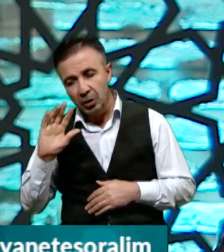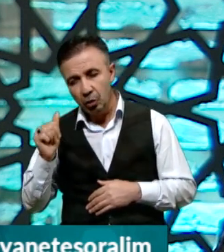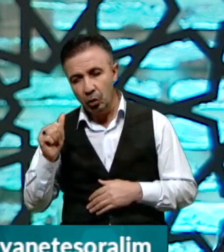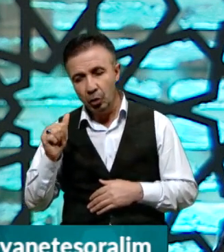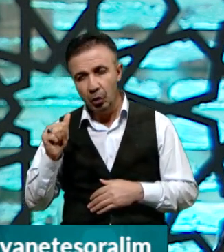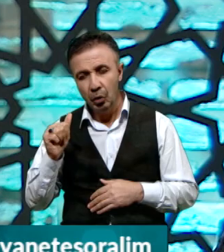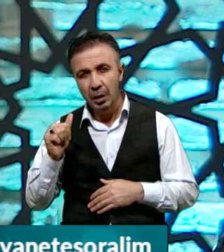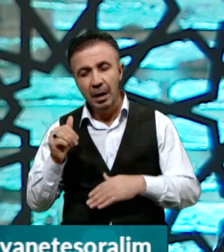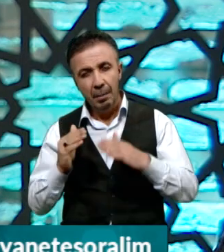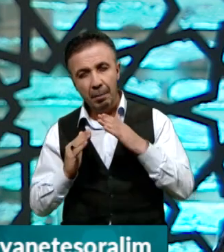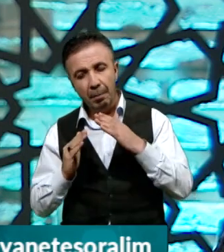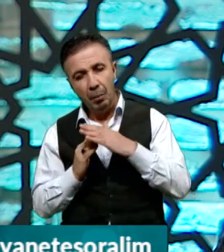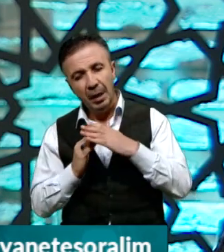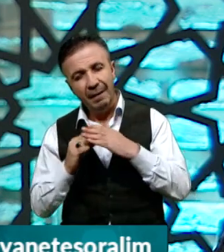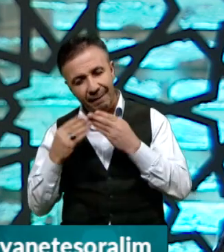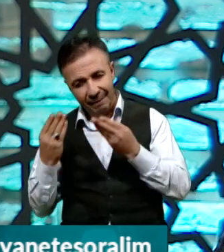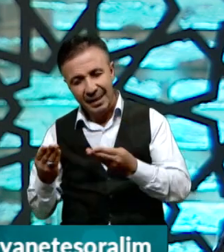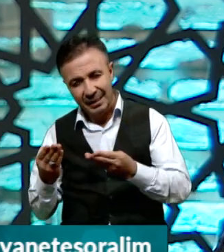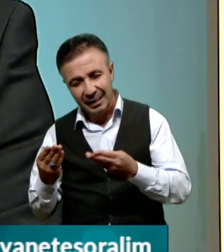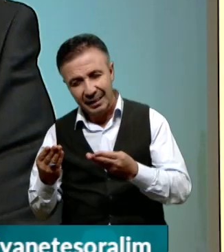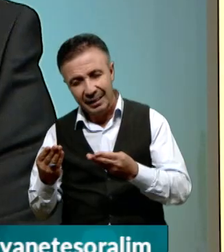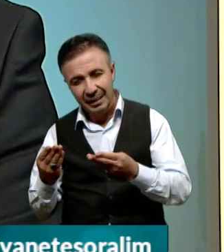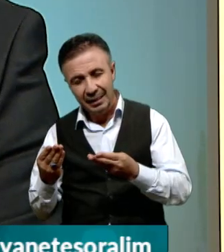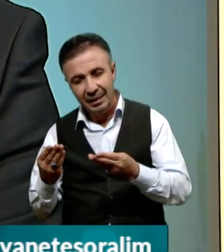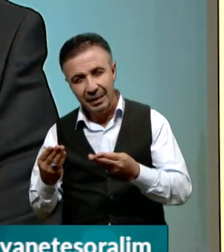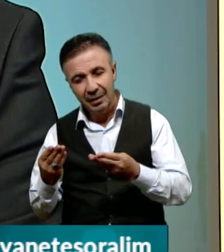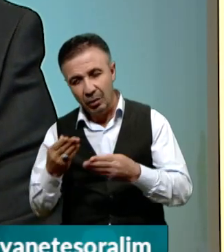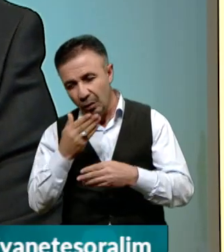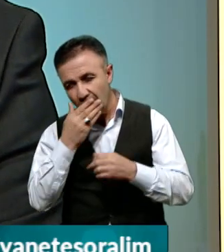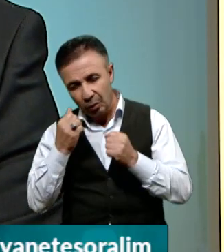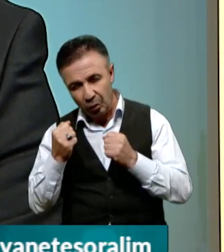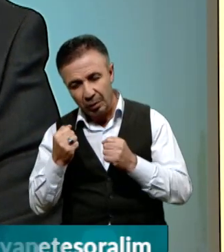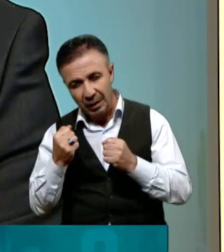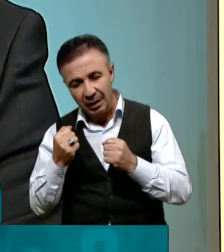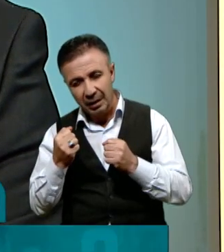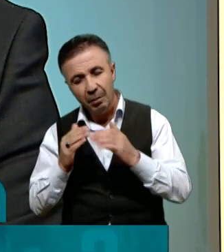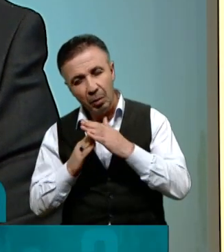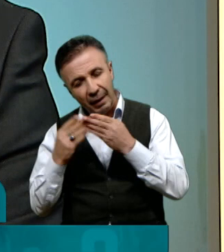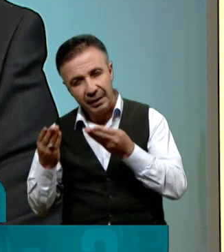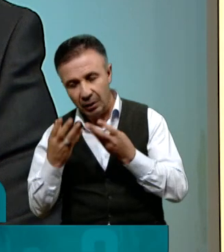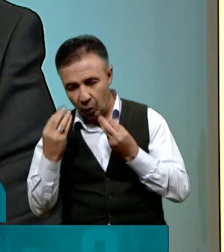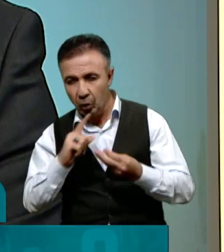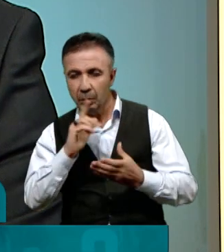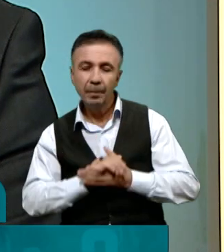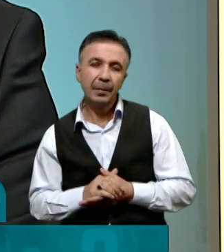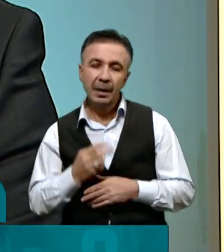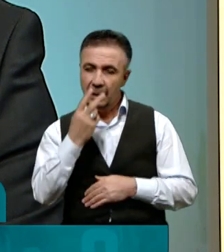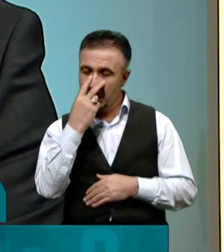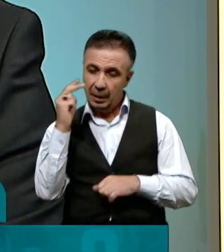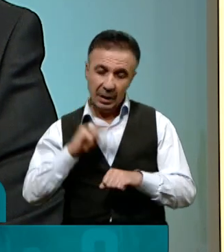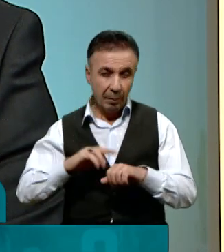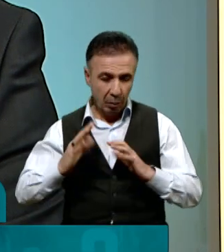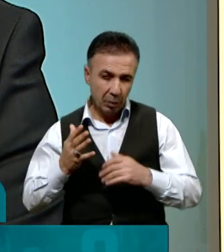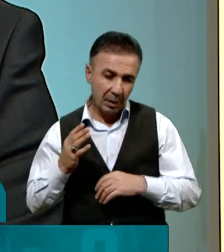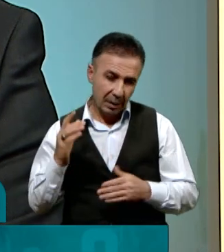devam etsek bu şekildeki uygulama doğru mu diyor? Aslında tüm kefaretlerde, yani bu kefaret yemin kefaretidir, oruç